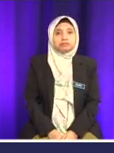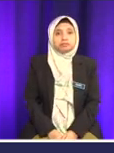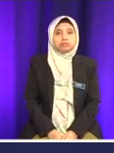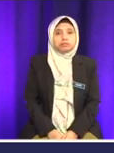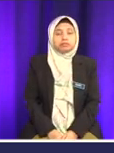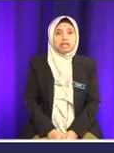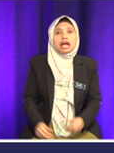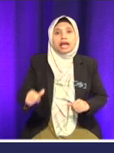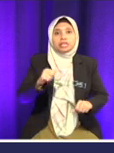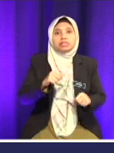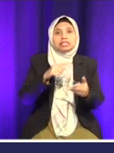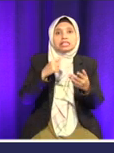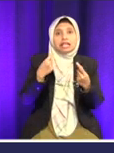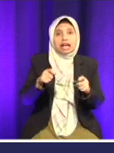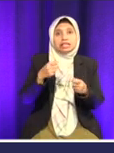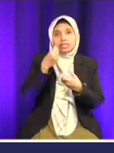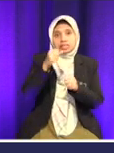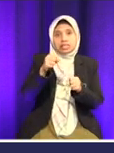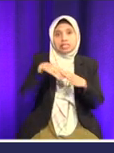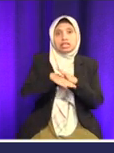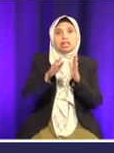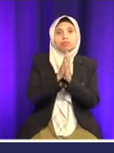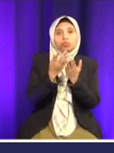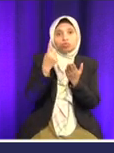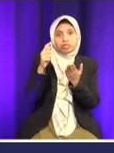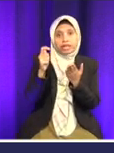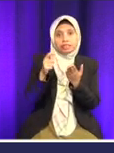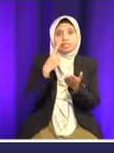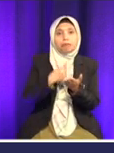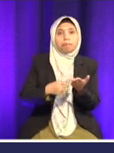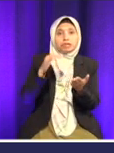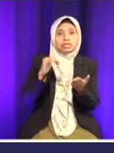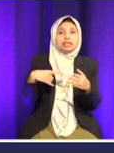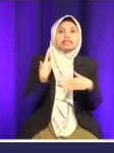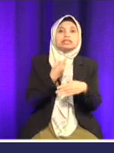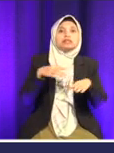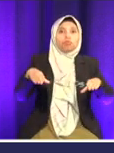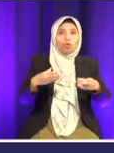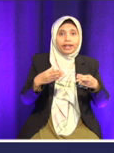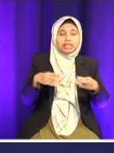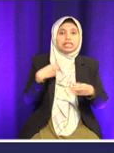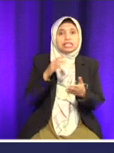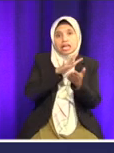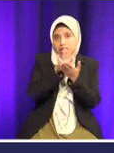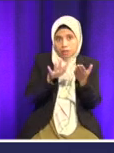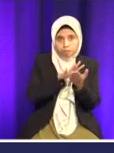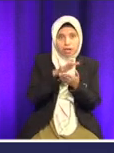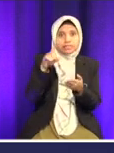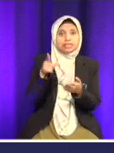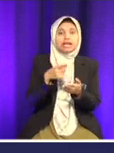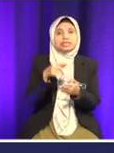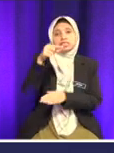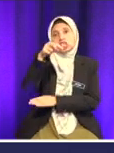activity telah disediakan di dalam buku teks jadi apa yang perlu kita buat hanya kita imbas saja